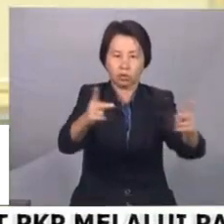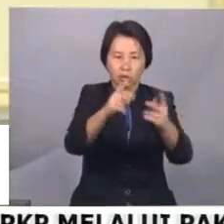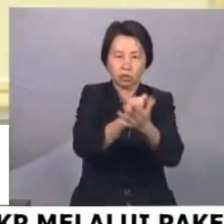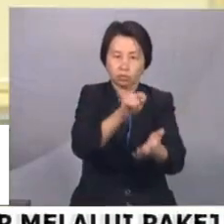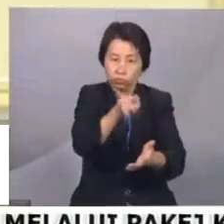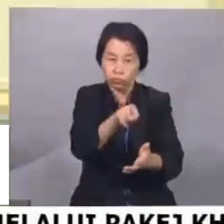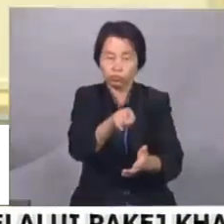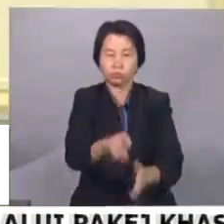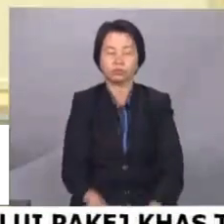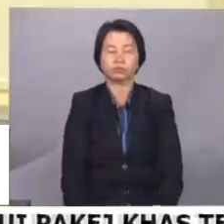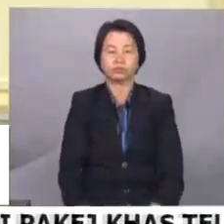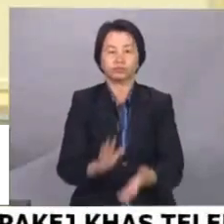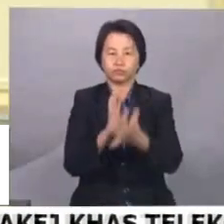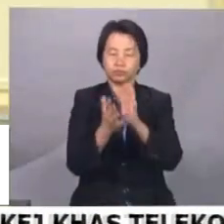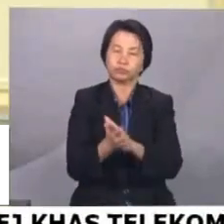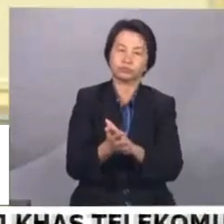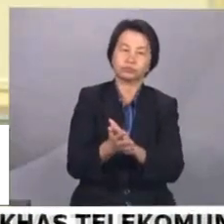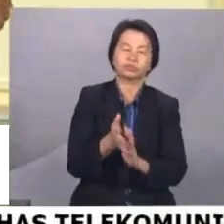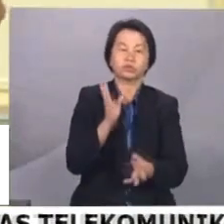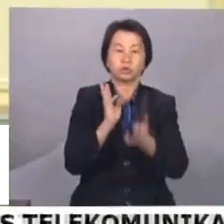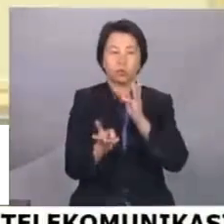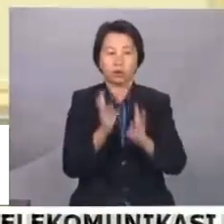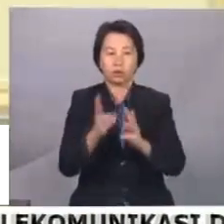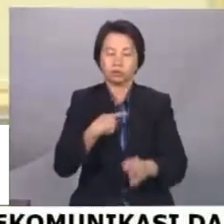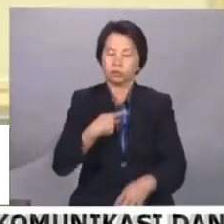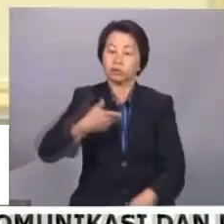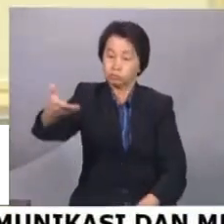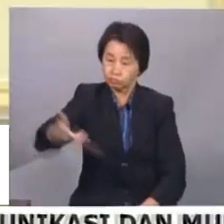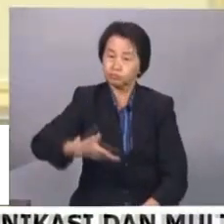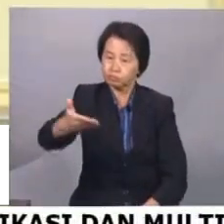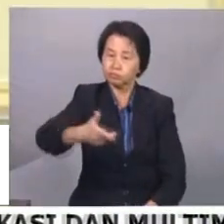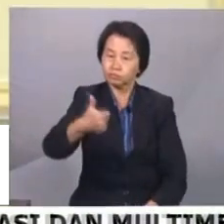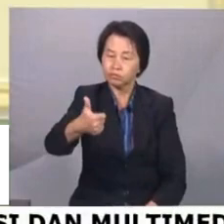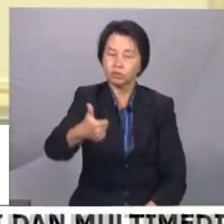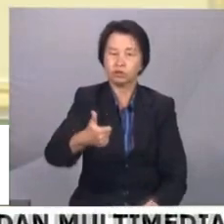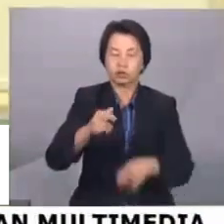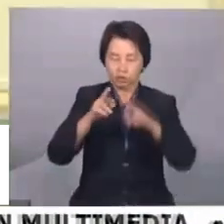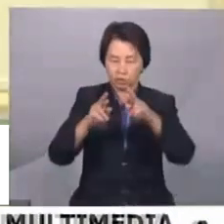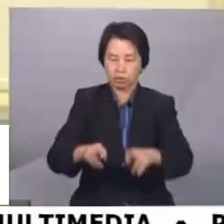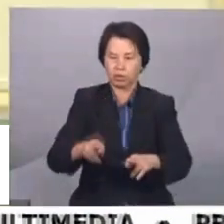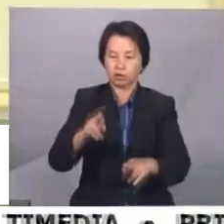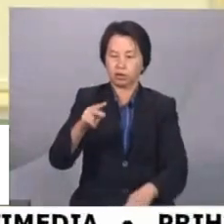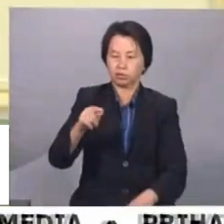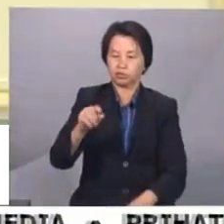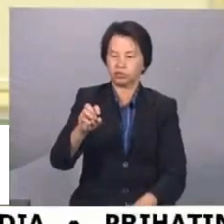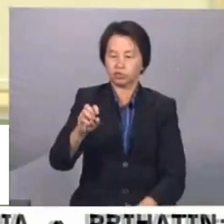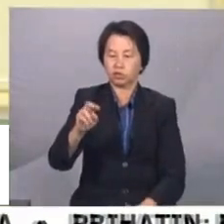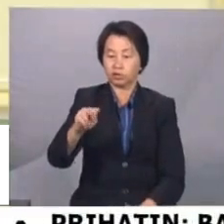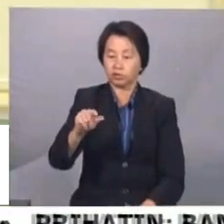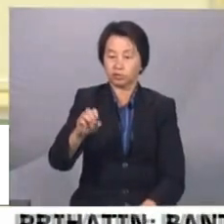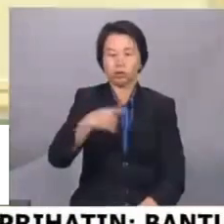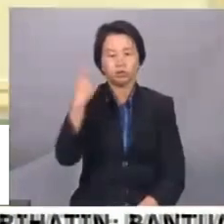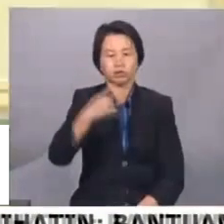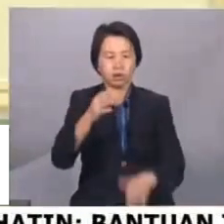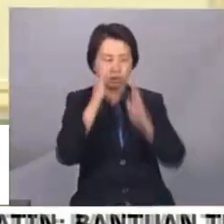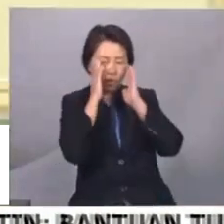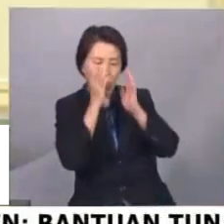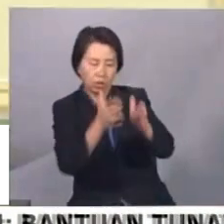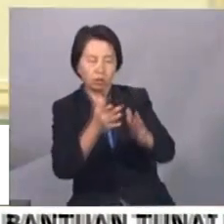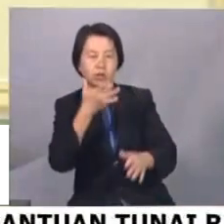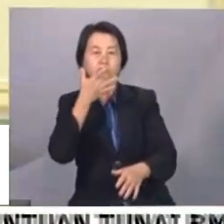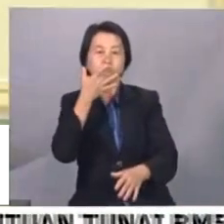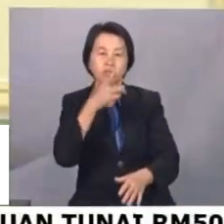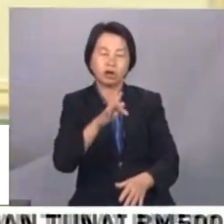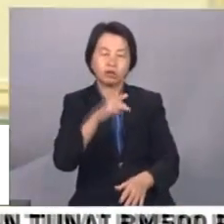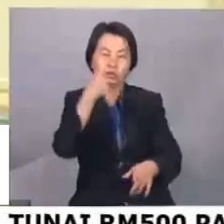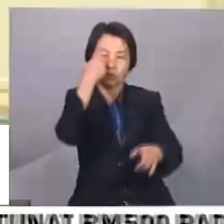Jadi walaupun kita mengalu-alukan rakyat kita yang sentiasa prihatin kepada nasib